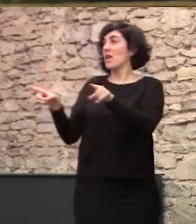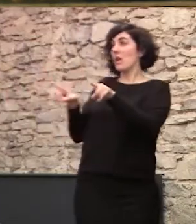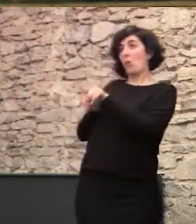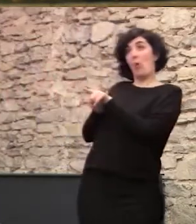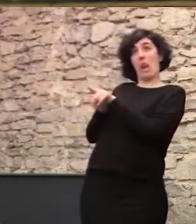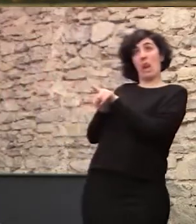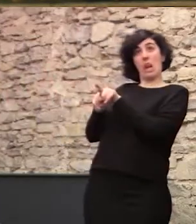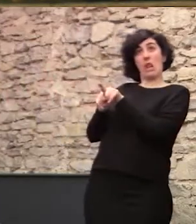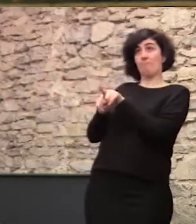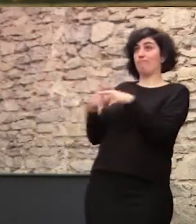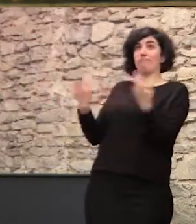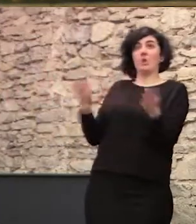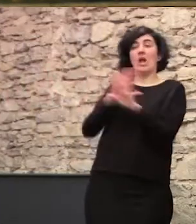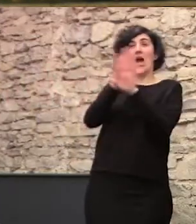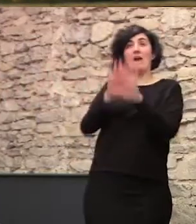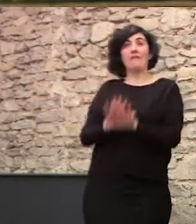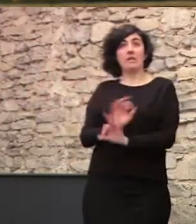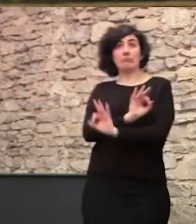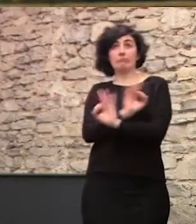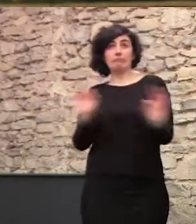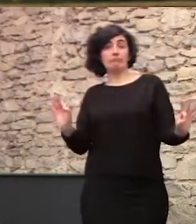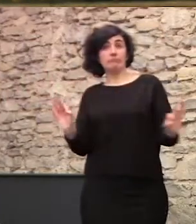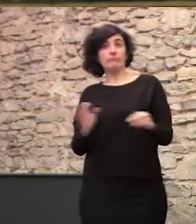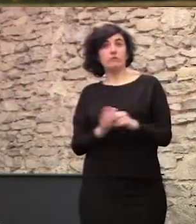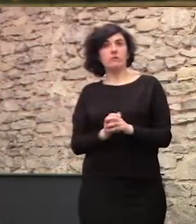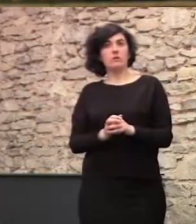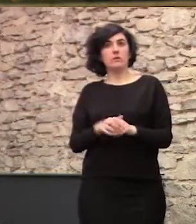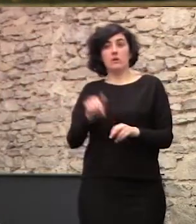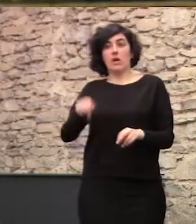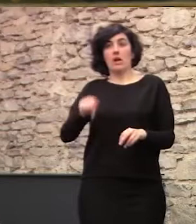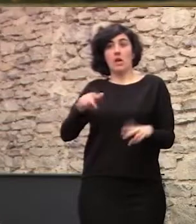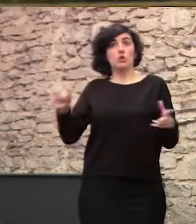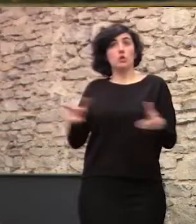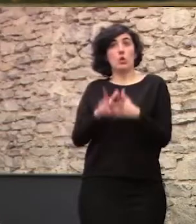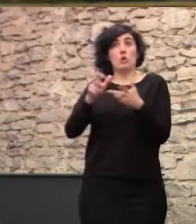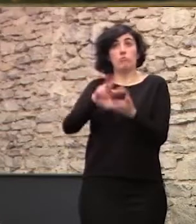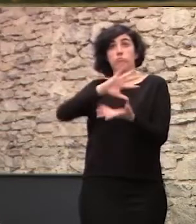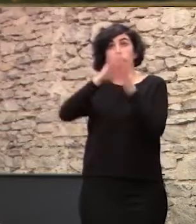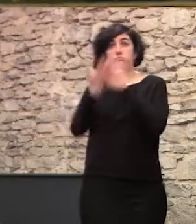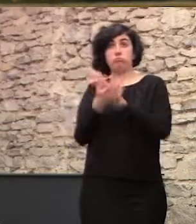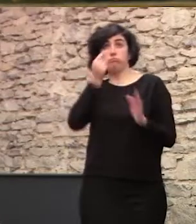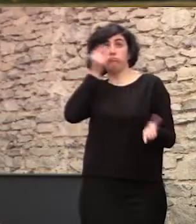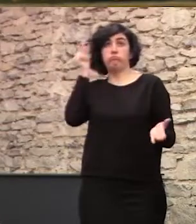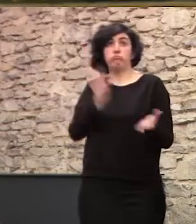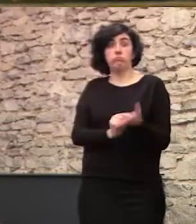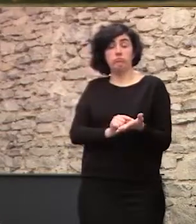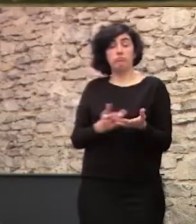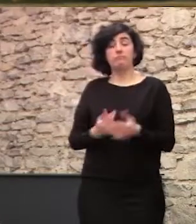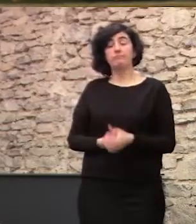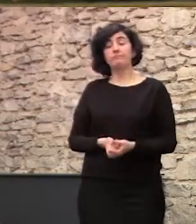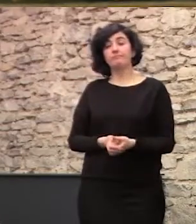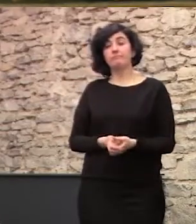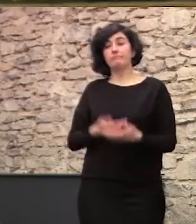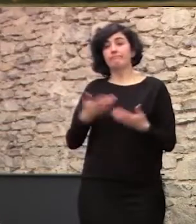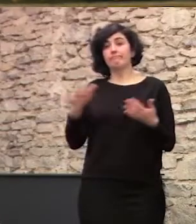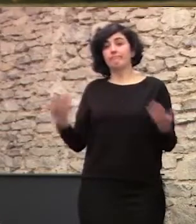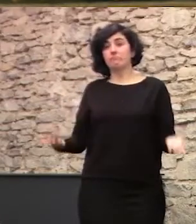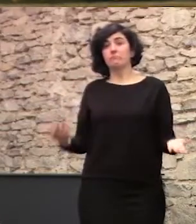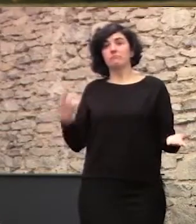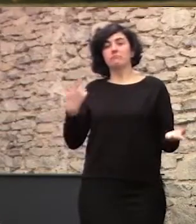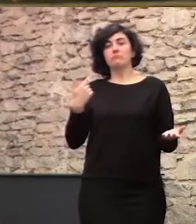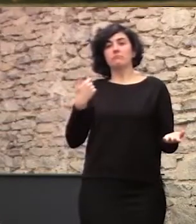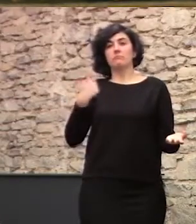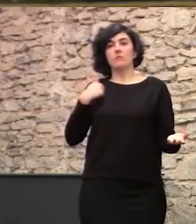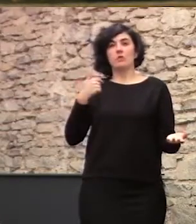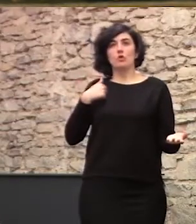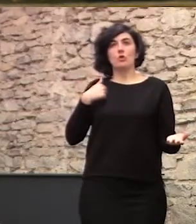posible izan edo bueno, aldaketa gauzasko aldatu dira, oso denbora gutxean eta orduan bain eukan nora